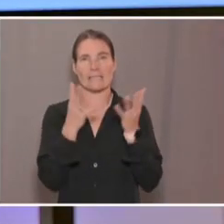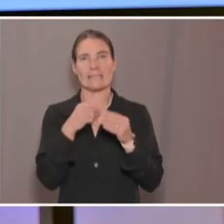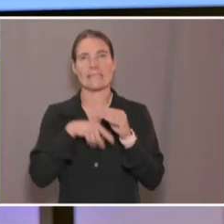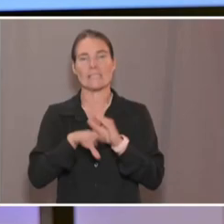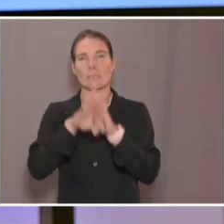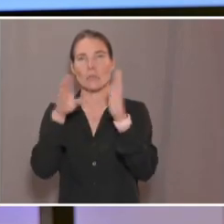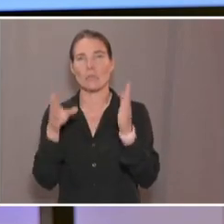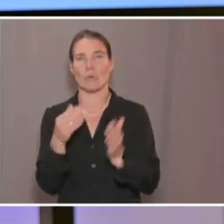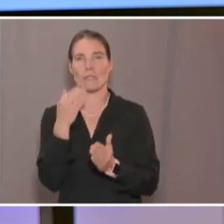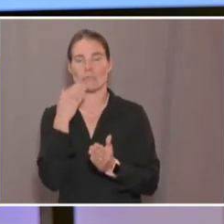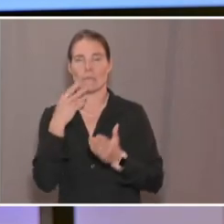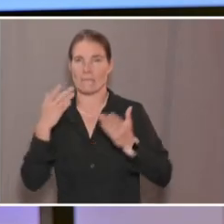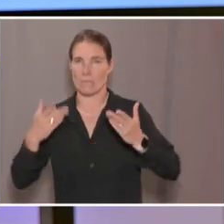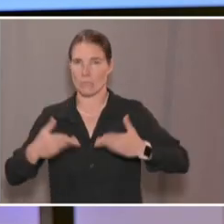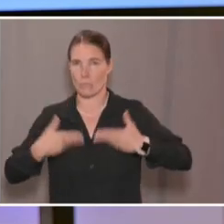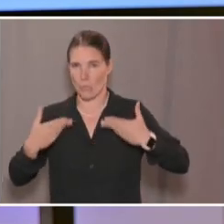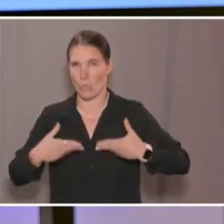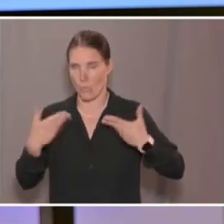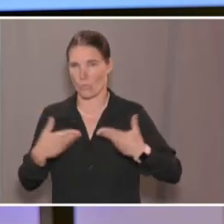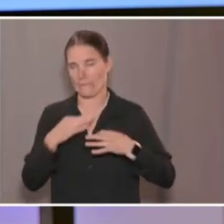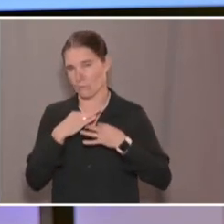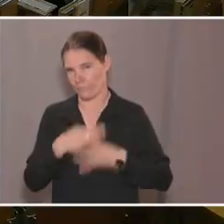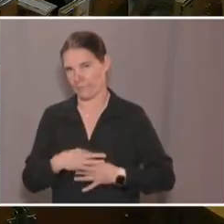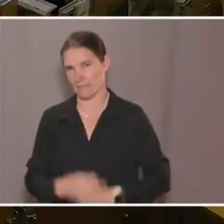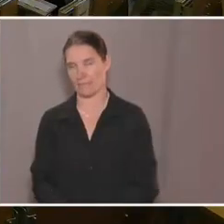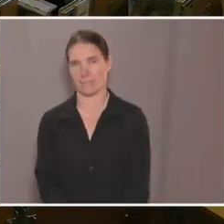wohnen, sind sehr froh, also alles richtig gemacht. Frau Pfründer.